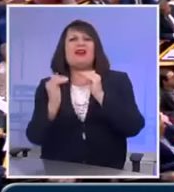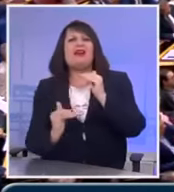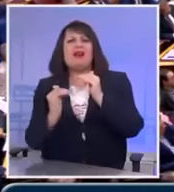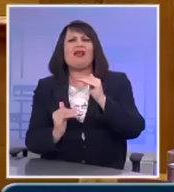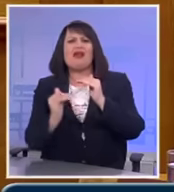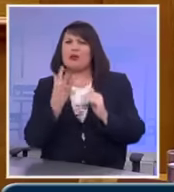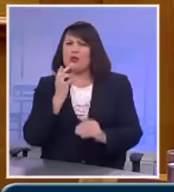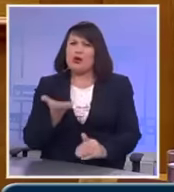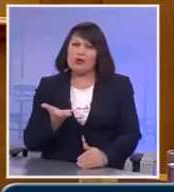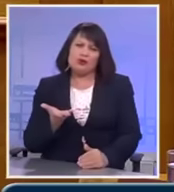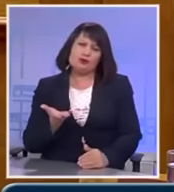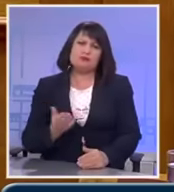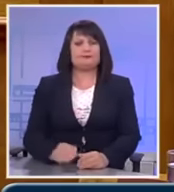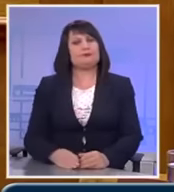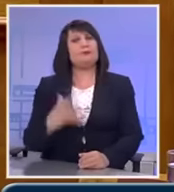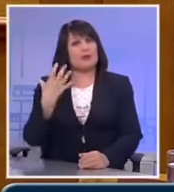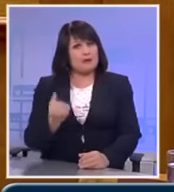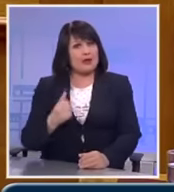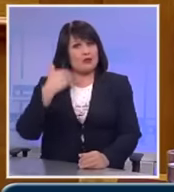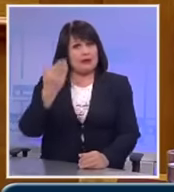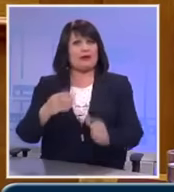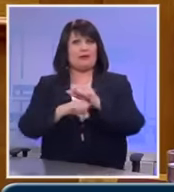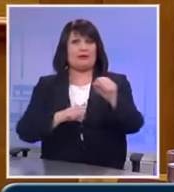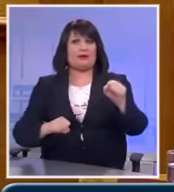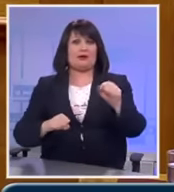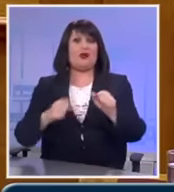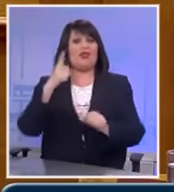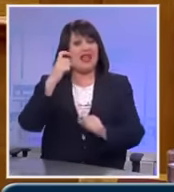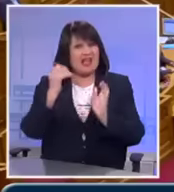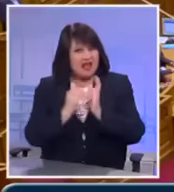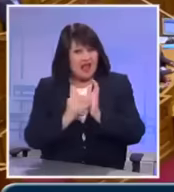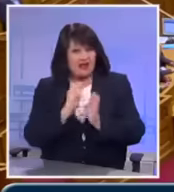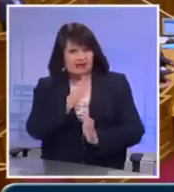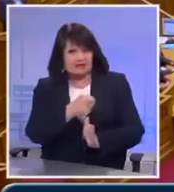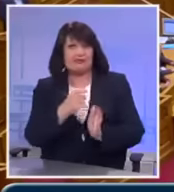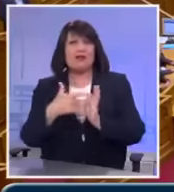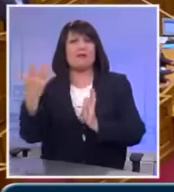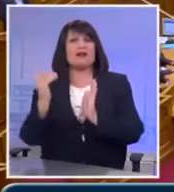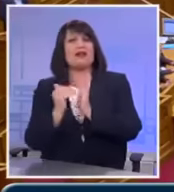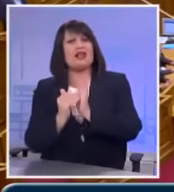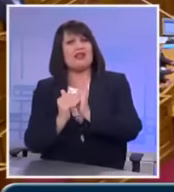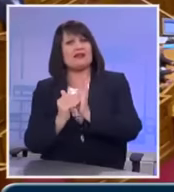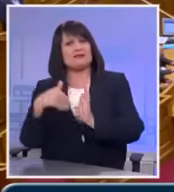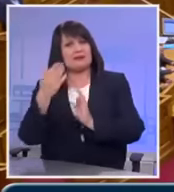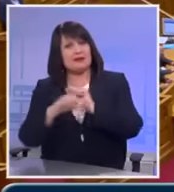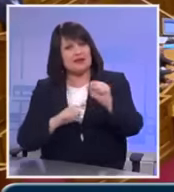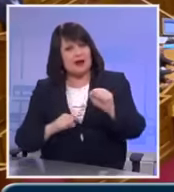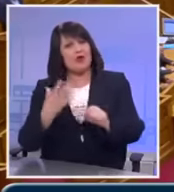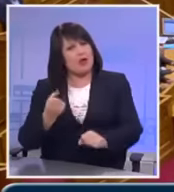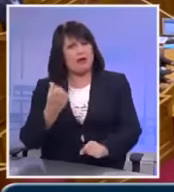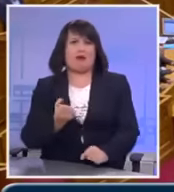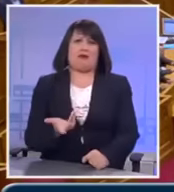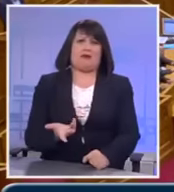δίδακτρα υπάρχουν μεταπτυχιακά των 10 και των 15.000€ ο ένας τρόπος να τα δει κανείς